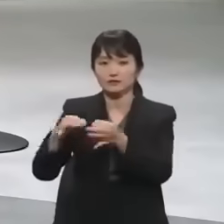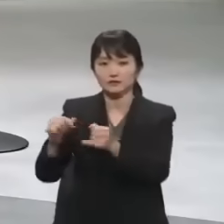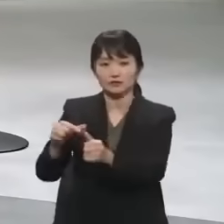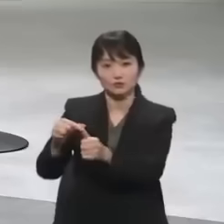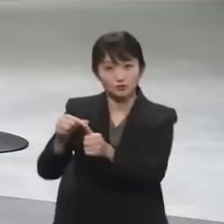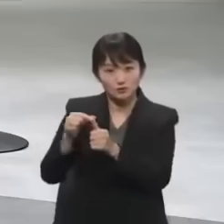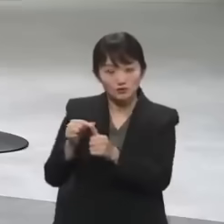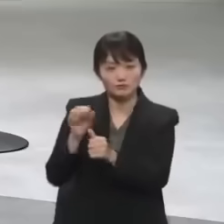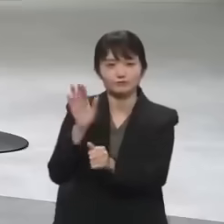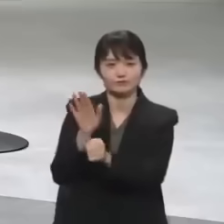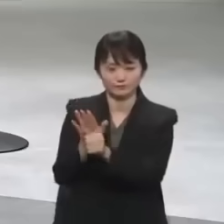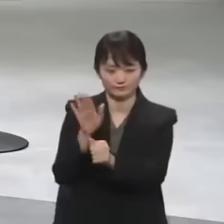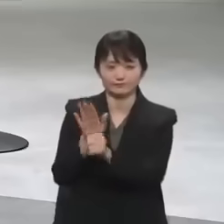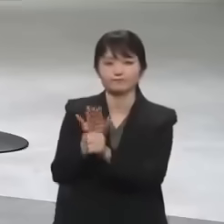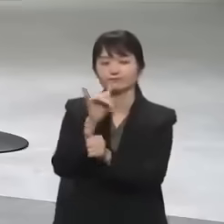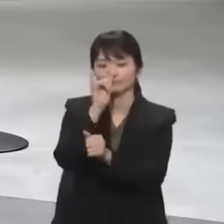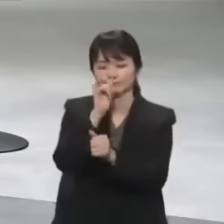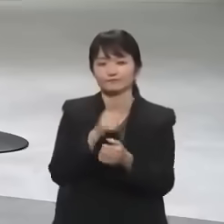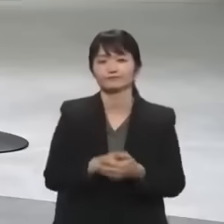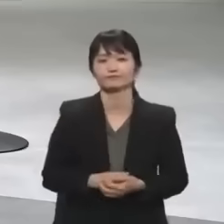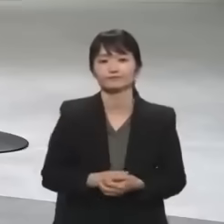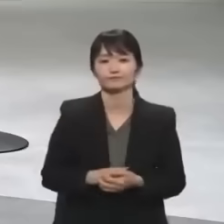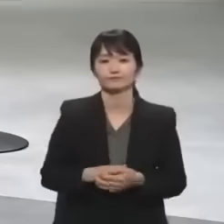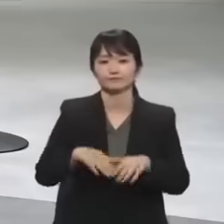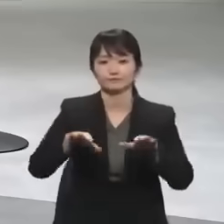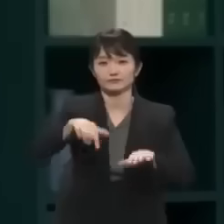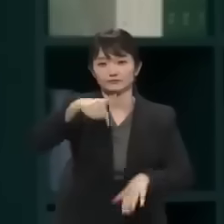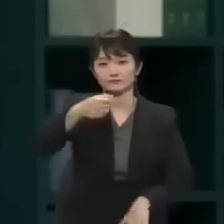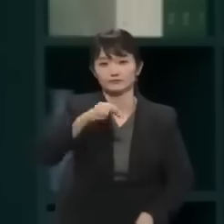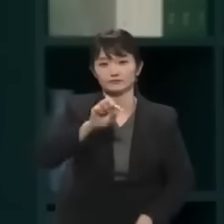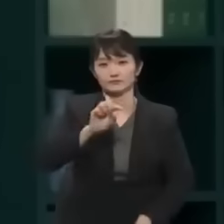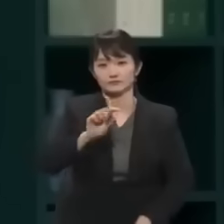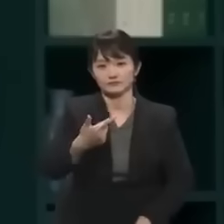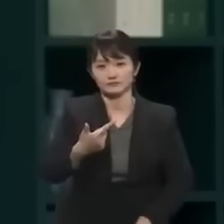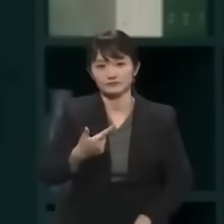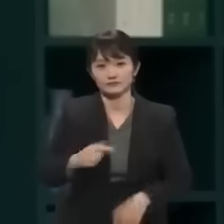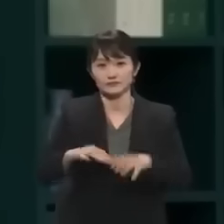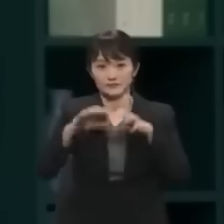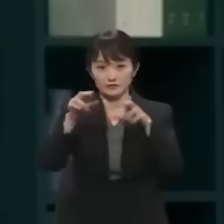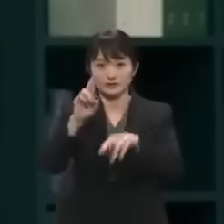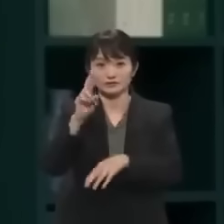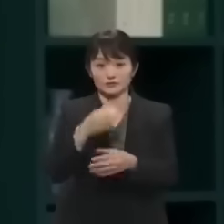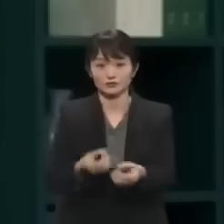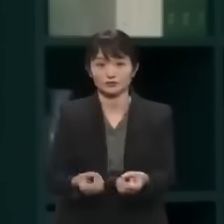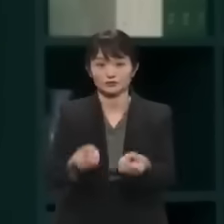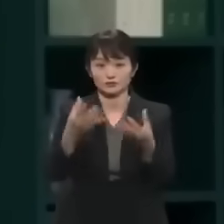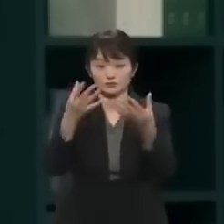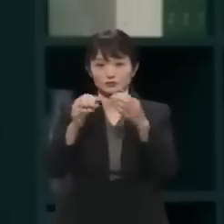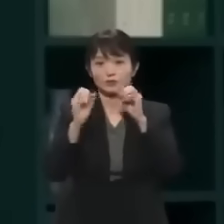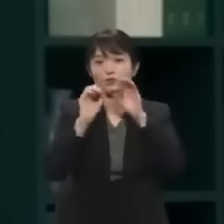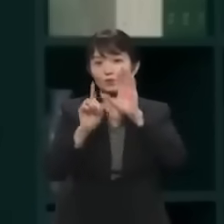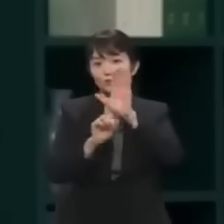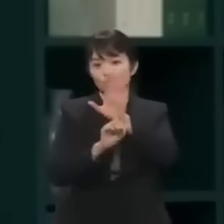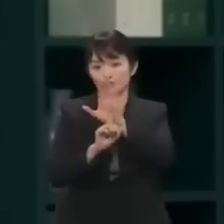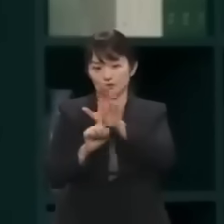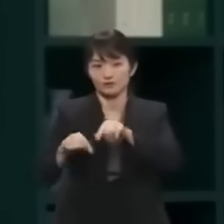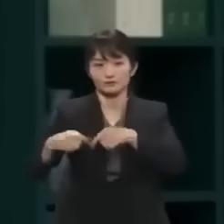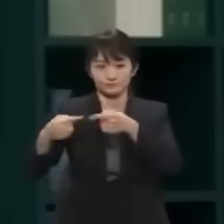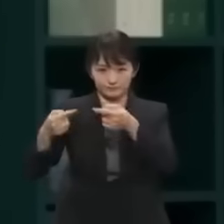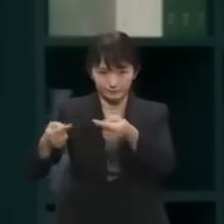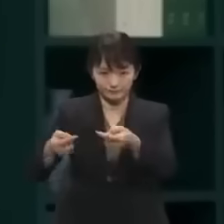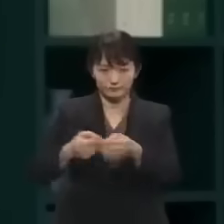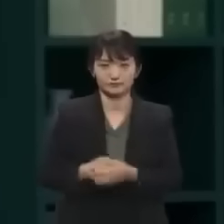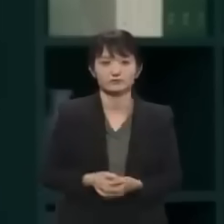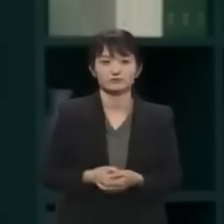요즘에 좀 힘을 쏟고 있잖아요 이번에는 금산 세계 인삼 축제 살리겠다고 나거든 예 그런 상인들로부터